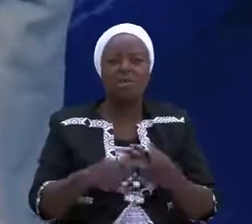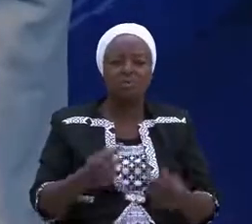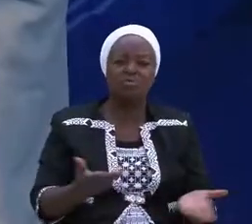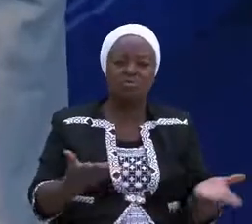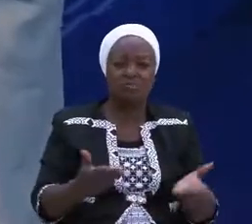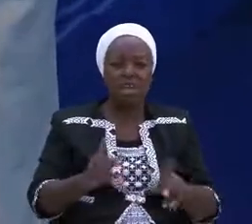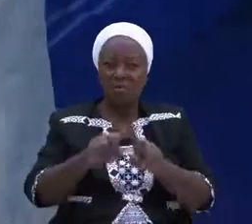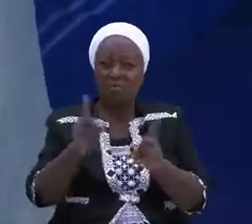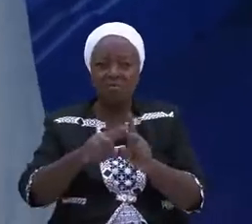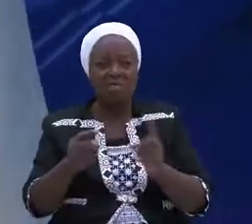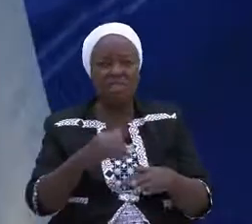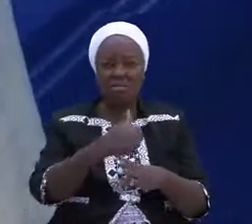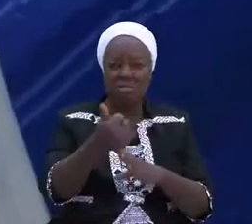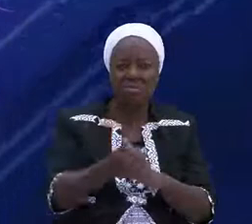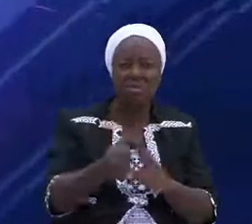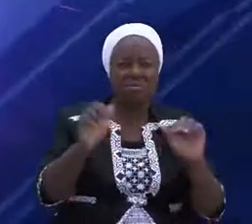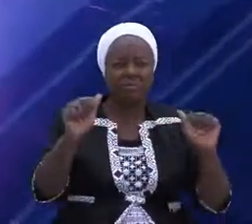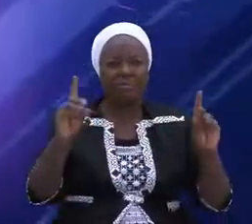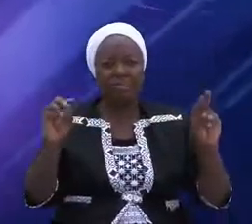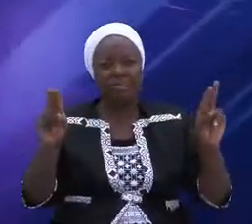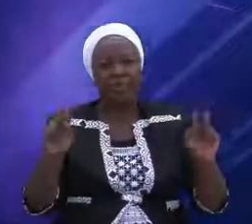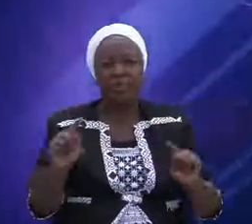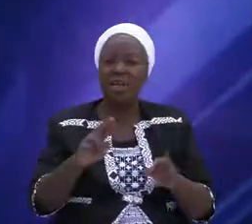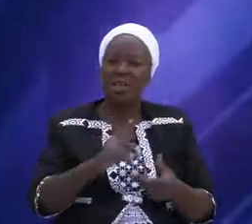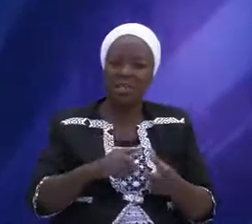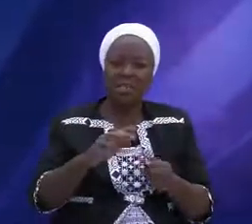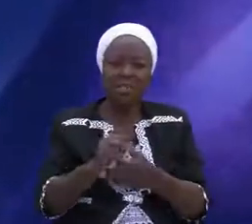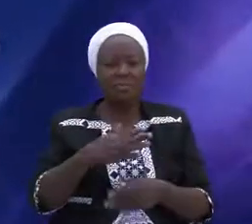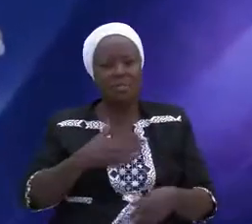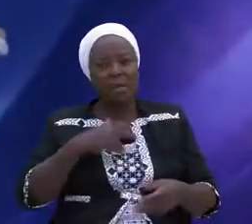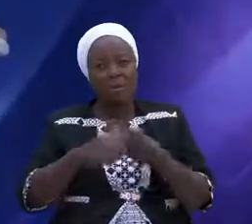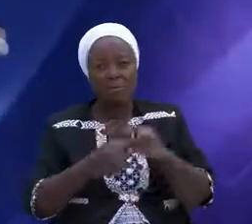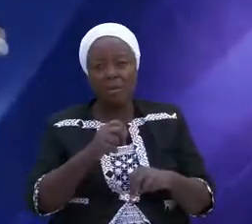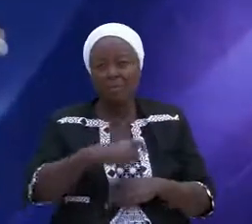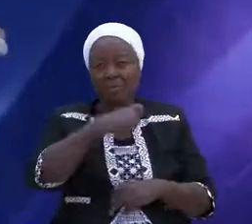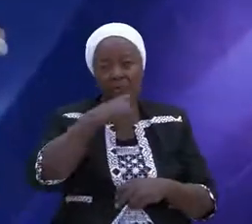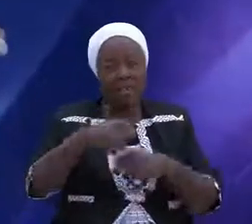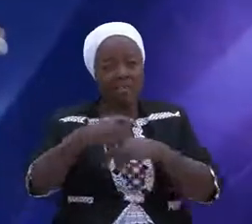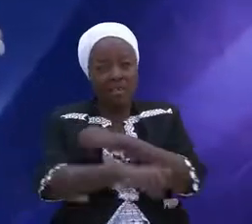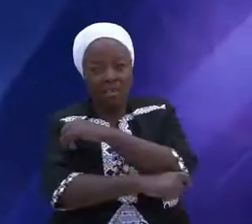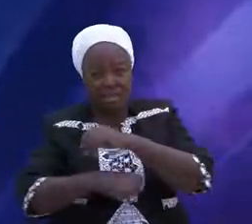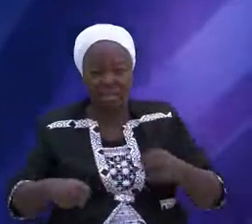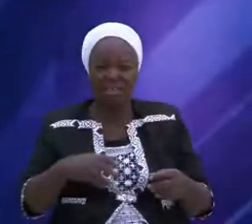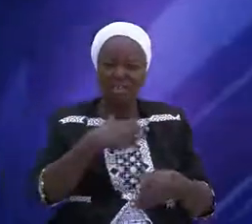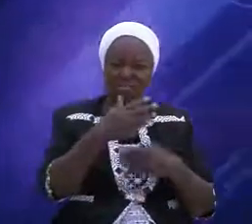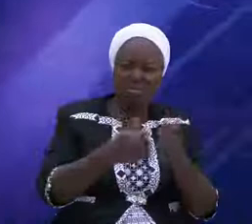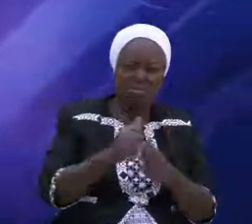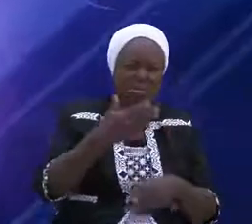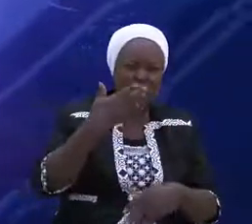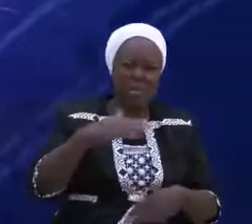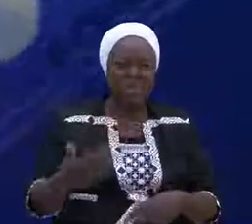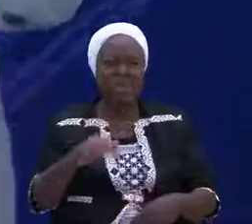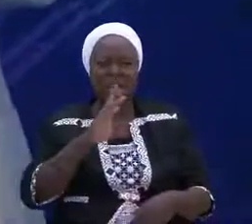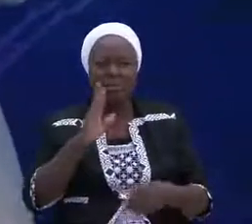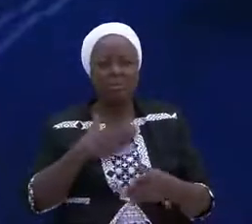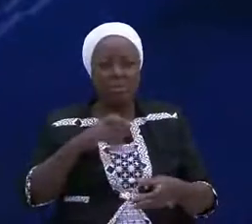Et l'adultère était le problème. Je n'ai pas pu me retenir. Le vol était le problème. Mais je n'ai pas pu me retenir. Et tu viens à Dieu pour